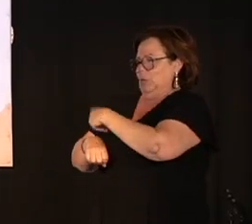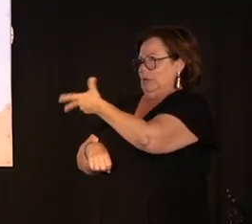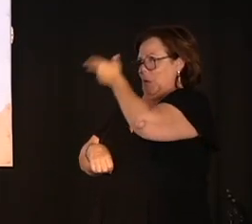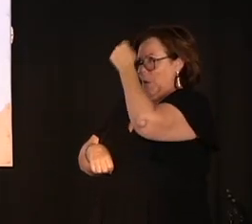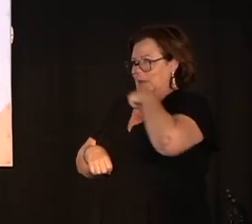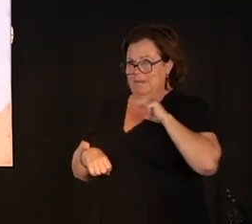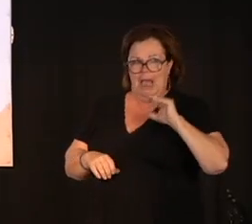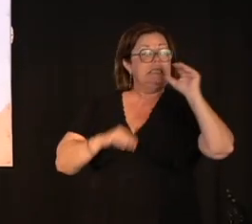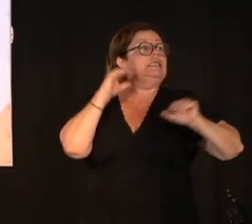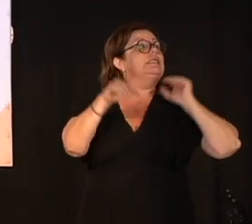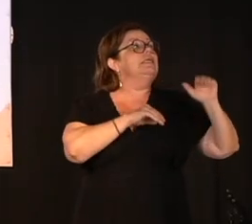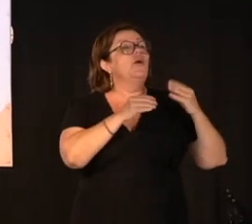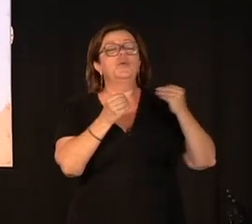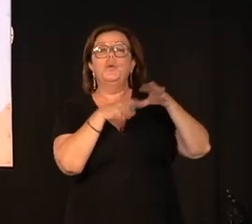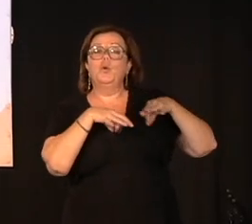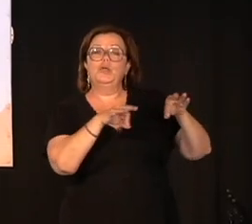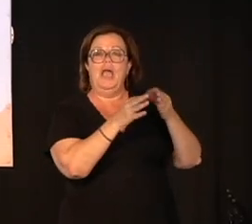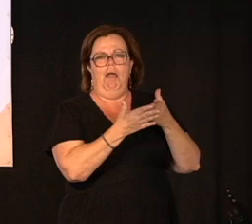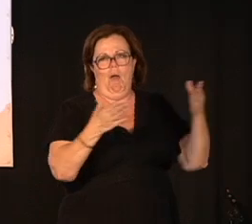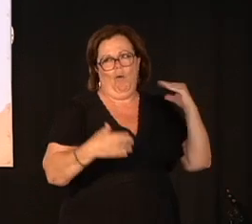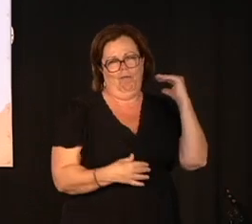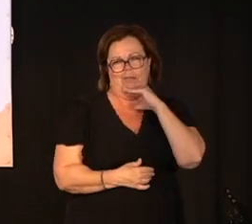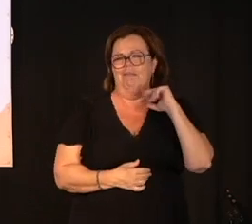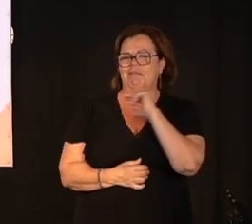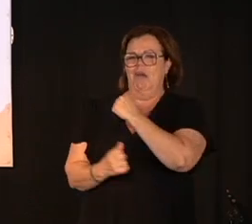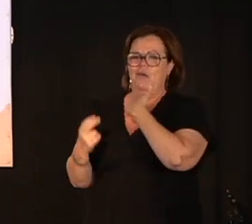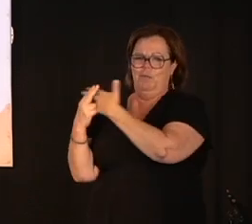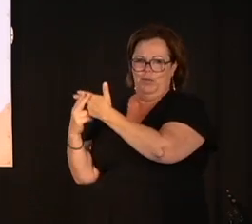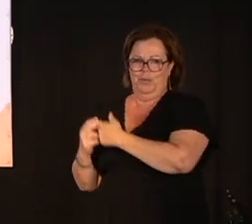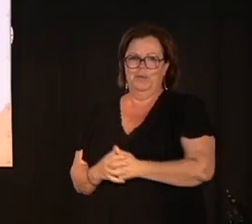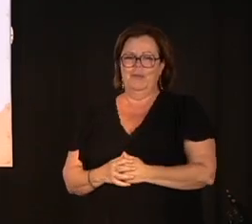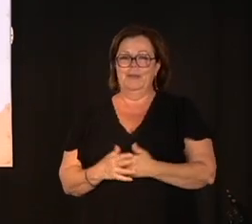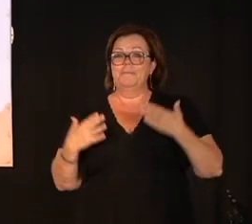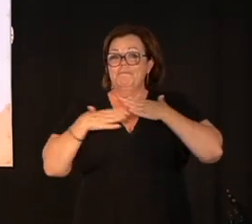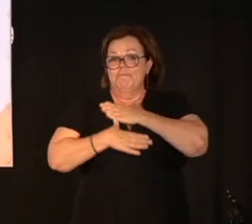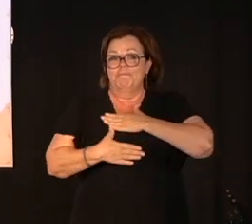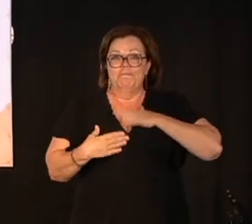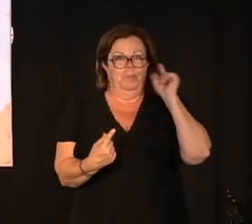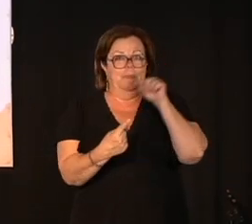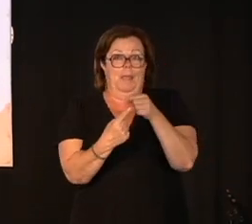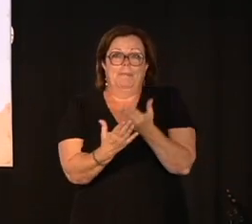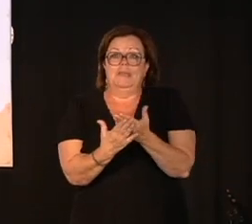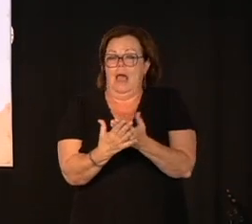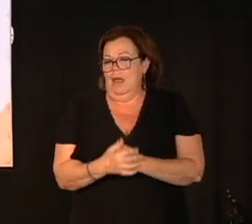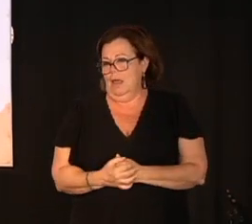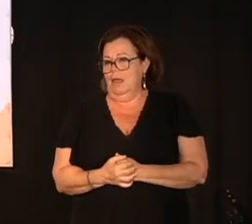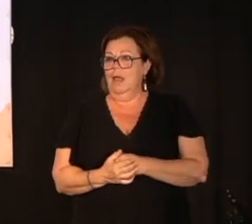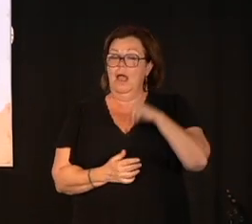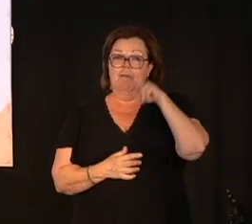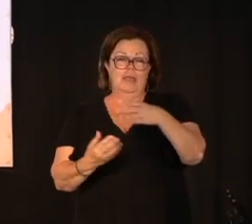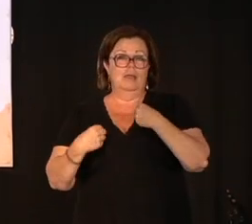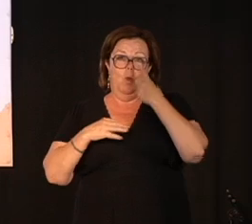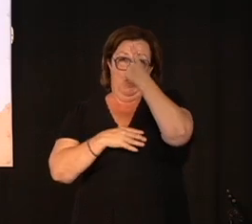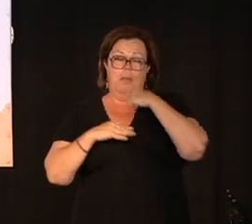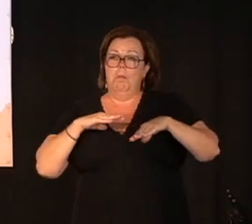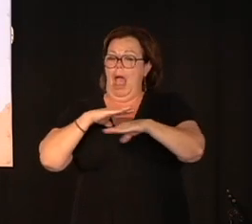équipes de la ville très rapidement. Je suis très contente de ce thème qui pose une question fondamentale